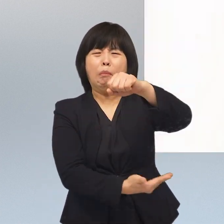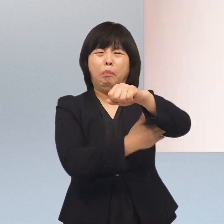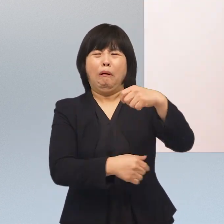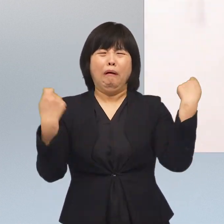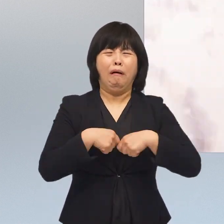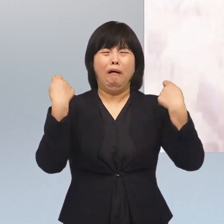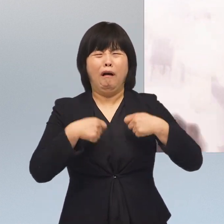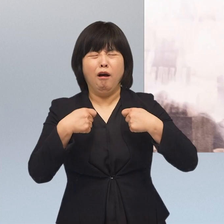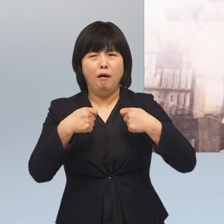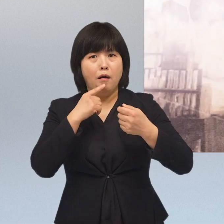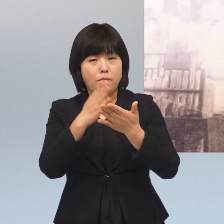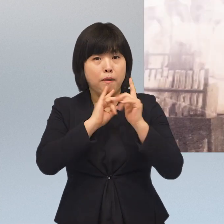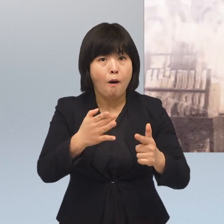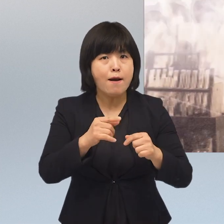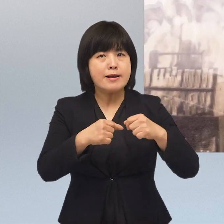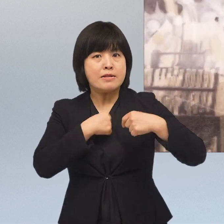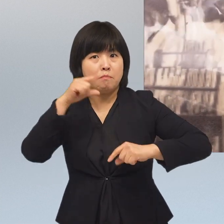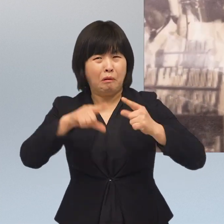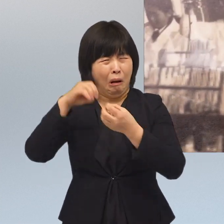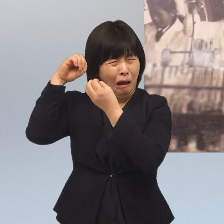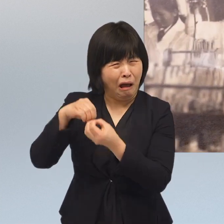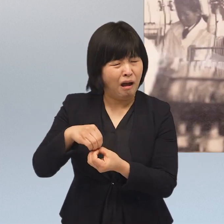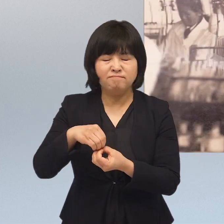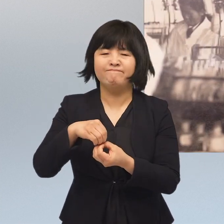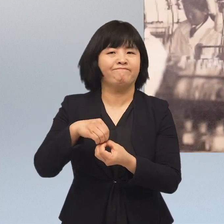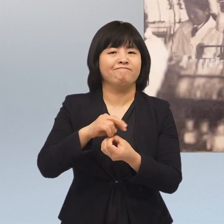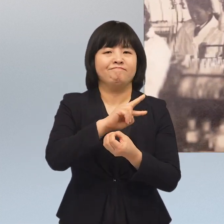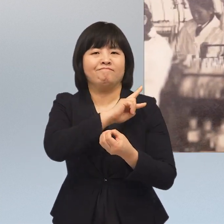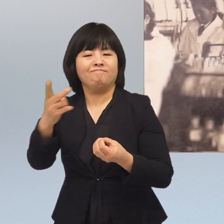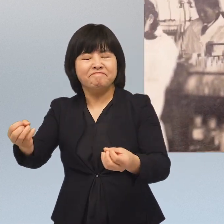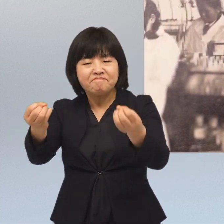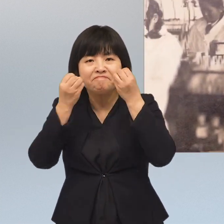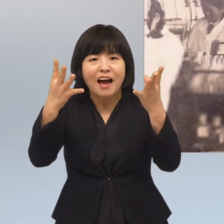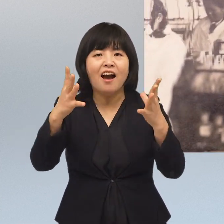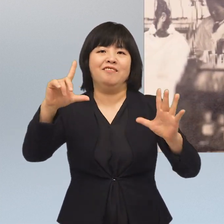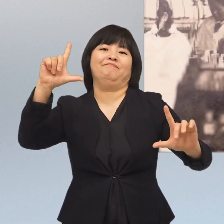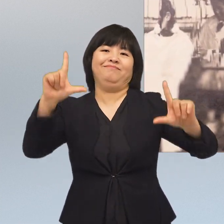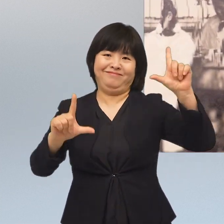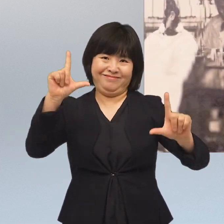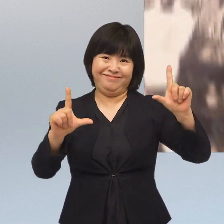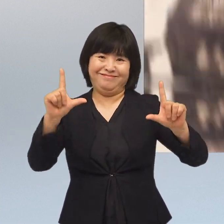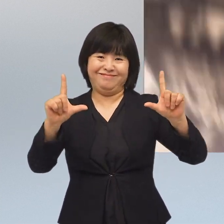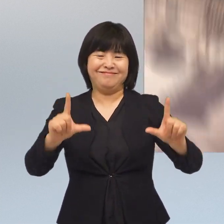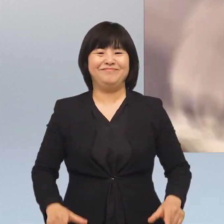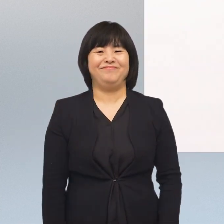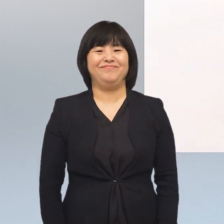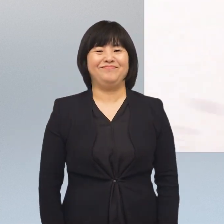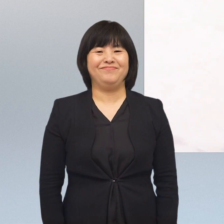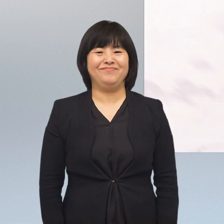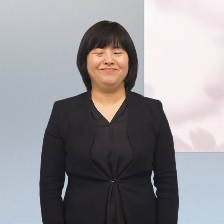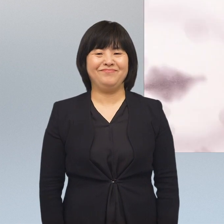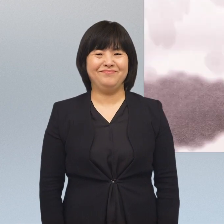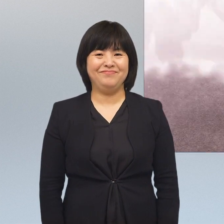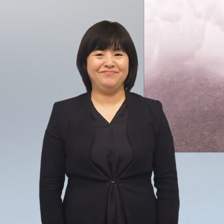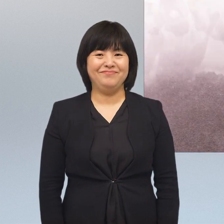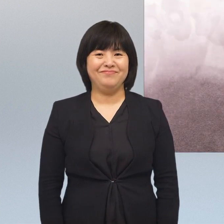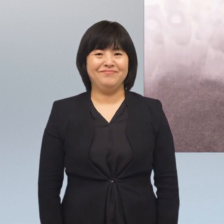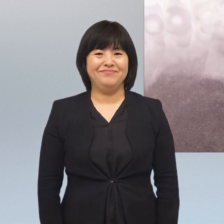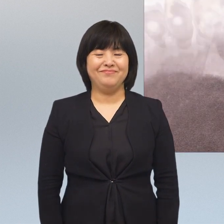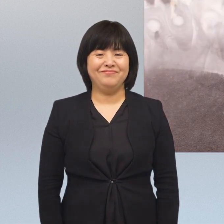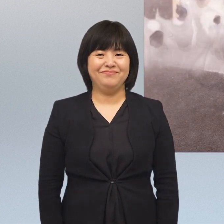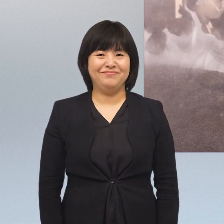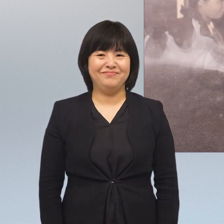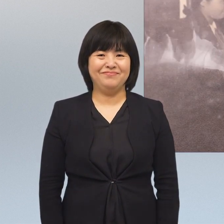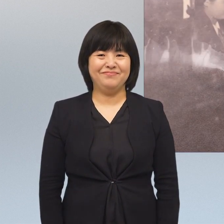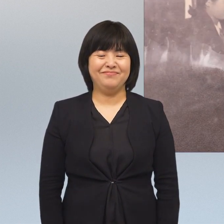착용하던 다수의 여성들과 구분되었을 뿐만 아니라 의식적으로도 전통적인 관념과 규범에서 벗어난